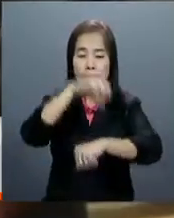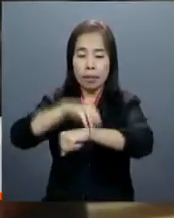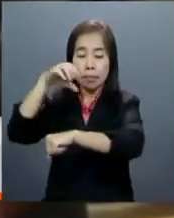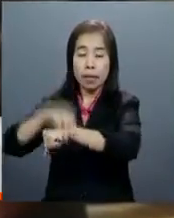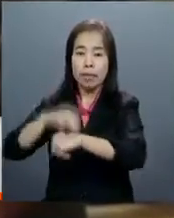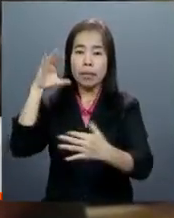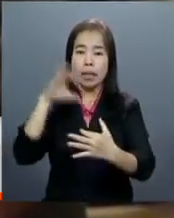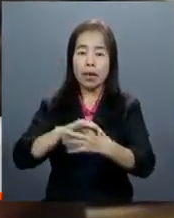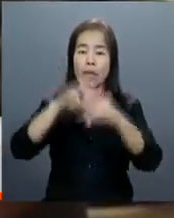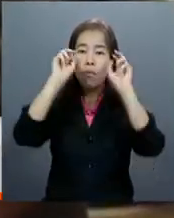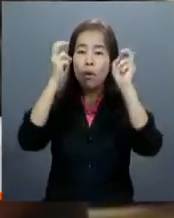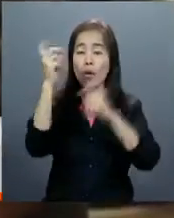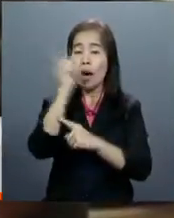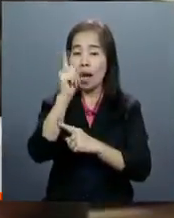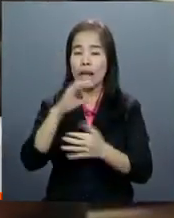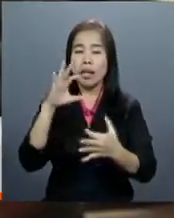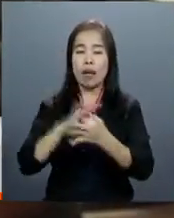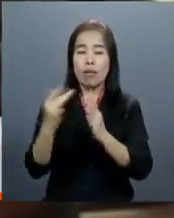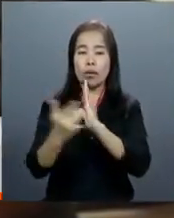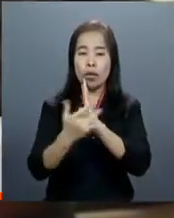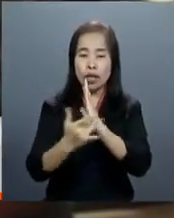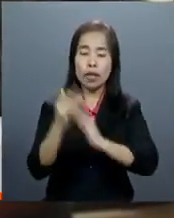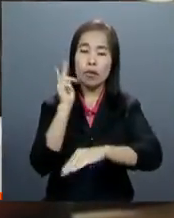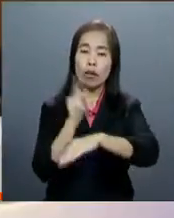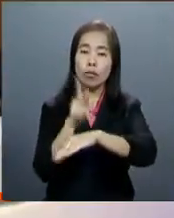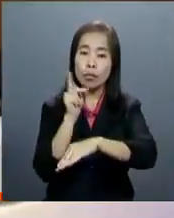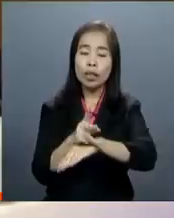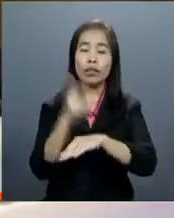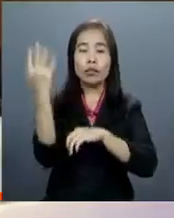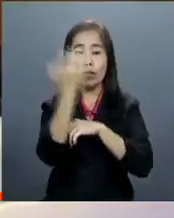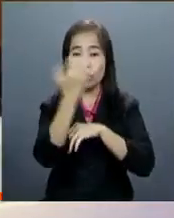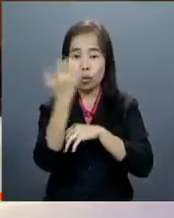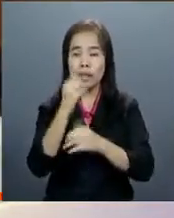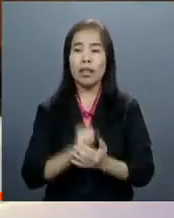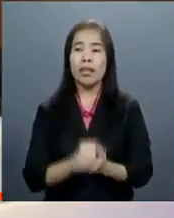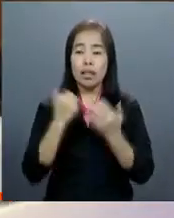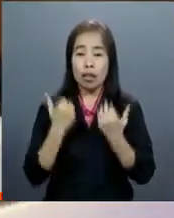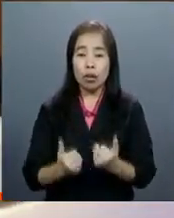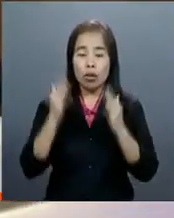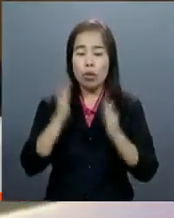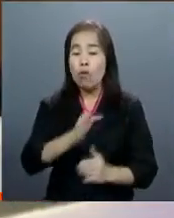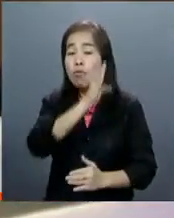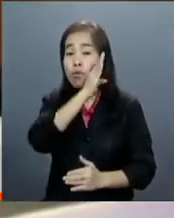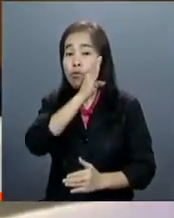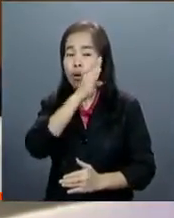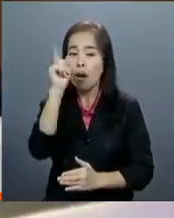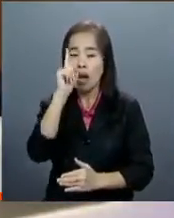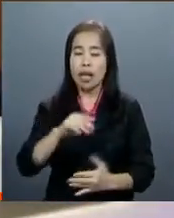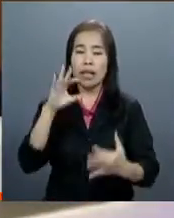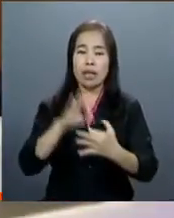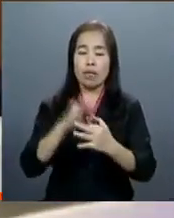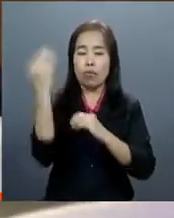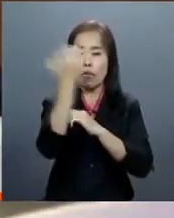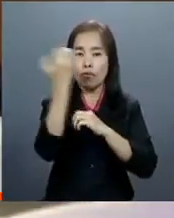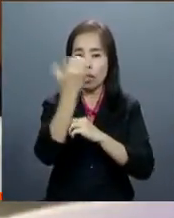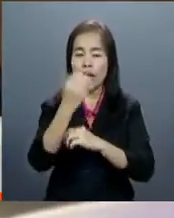ผิดเกี่ยวกับอาชยกรรมทางเทคโนโลยีหรือบกปอทระบุว่าปัจจุบันมิชฉาชีพมักใช้เทคโนโลยีหรือโซเชียลมีเดียเข้า